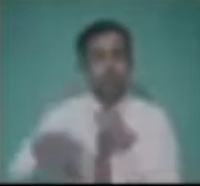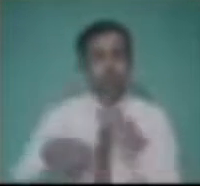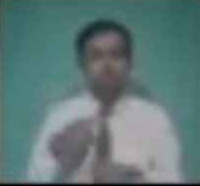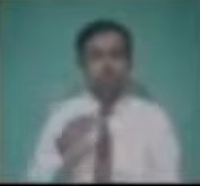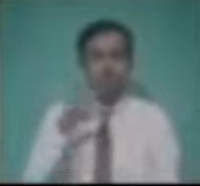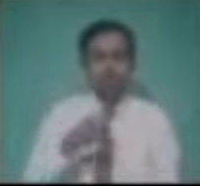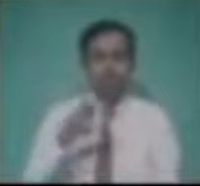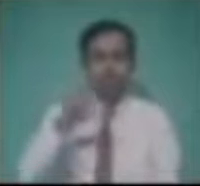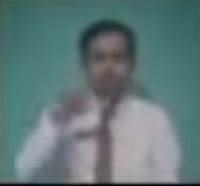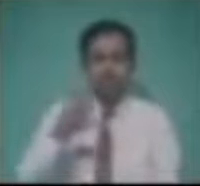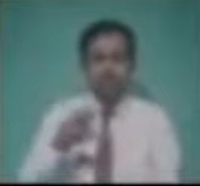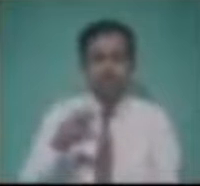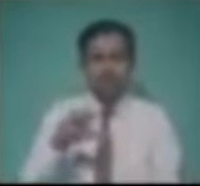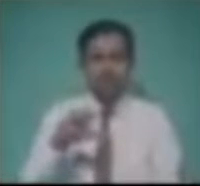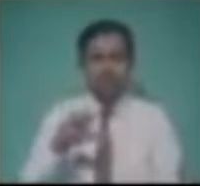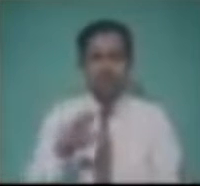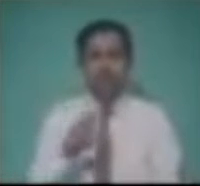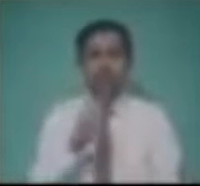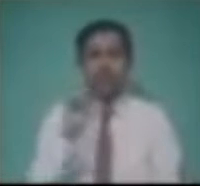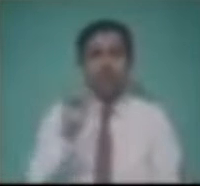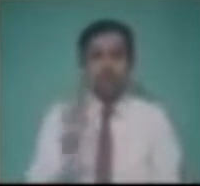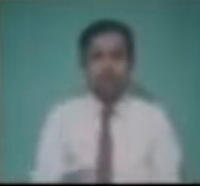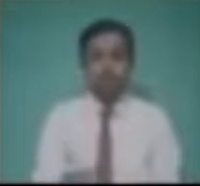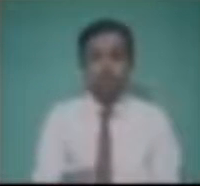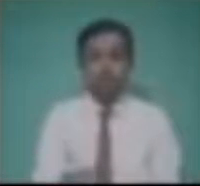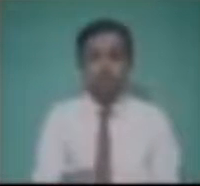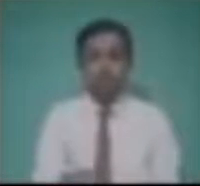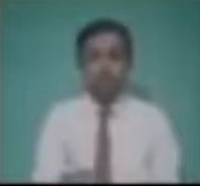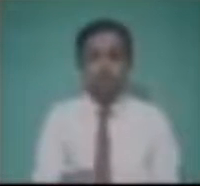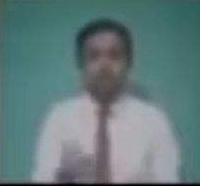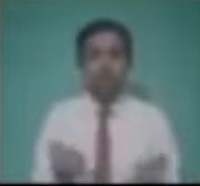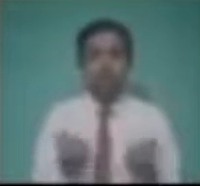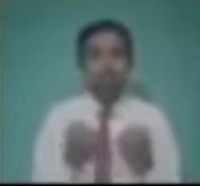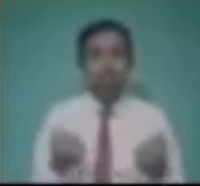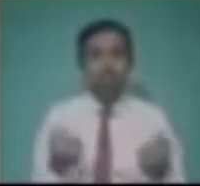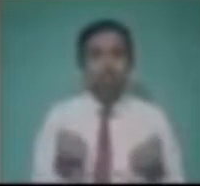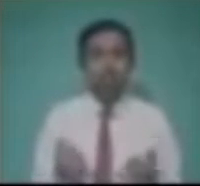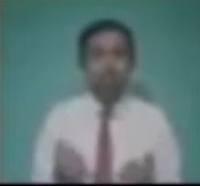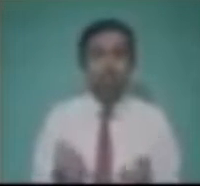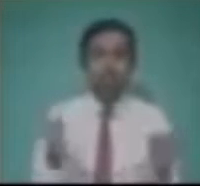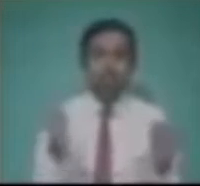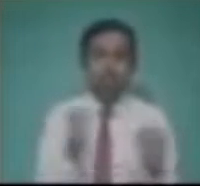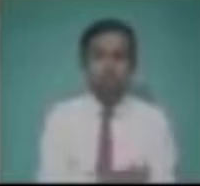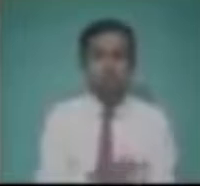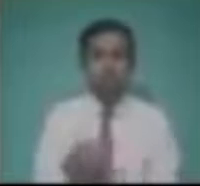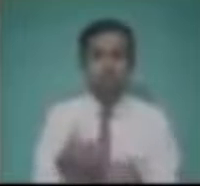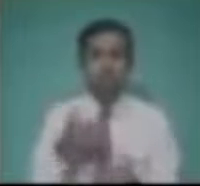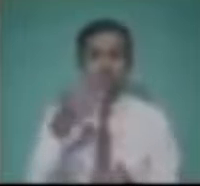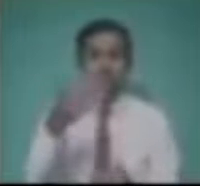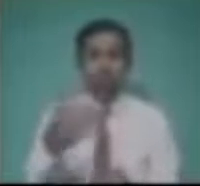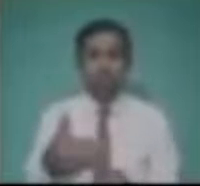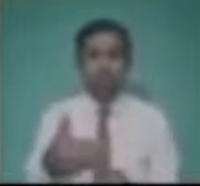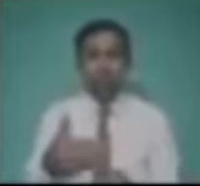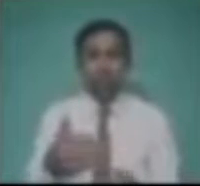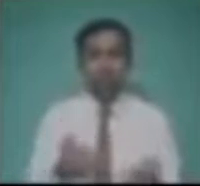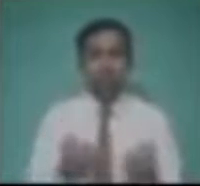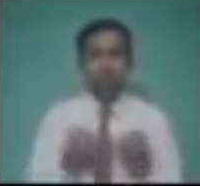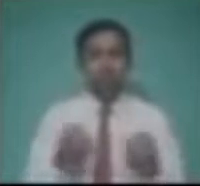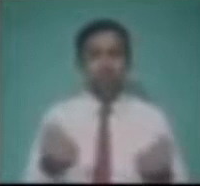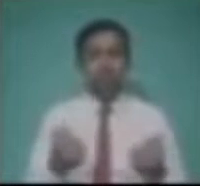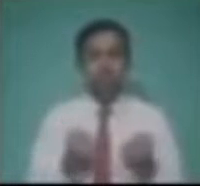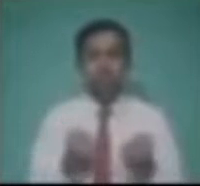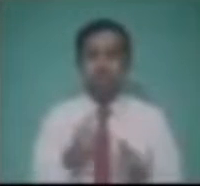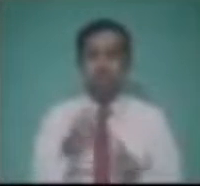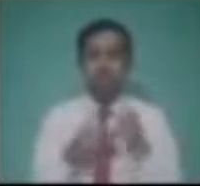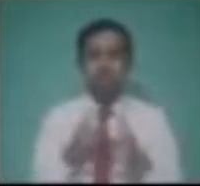7000ට 8000ට තිබුණ එක දැන් රුපියල් 20000යි. එතකොට ප්‍රවාහන පද්ධතිය අනිවාර්යයෙන්ම කඩන් වැටේවි අනාගතයේදී. ගමන් බිමන් නෑම ගැන